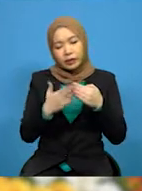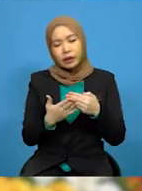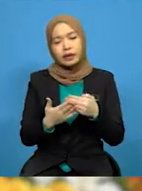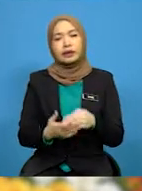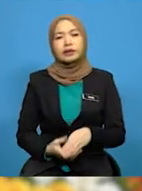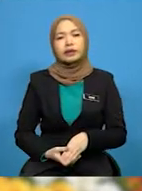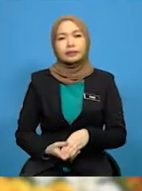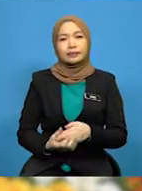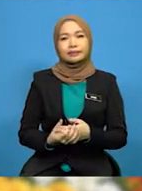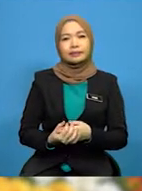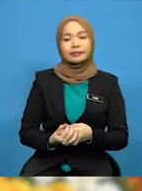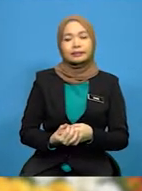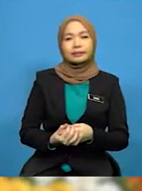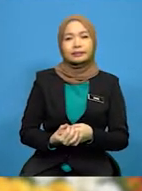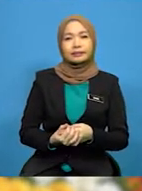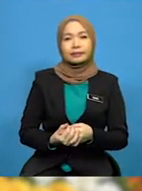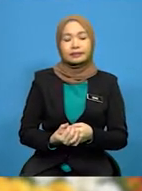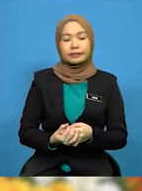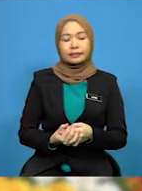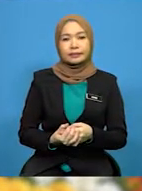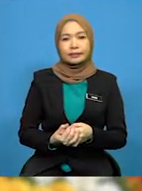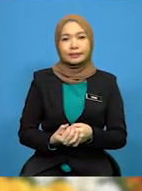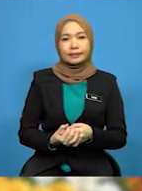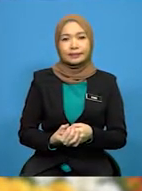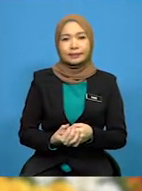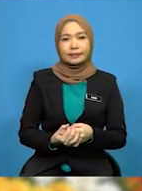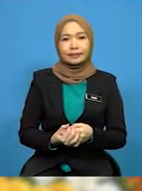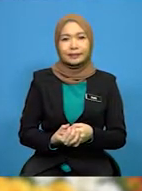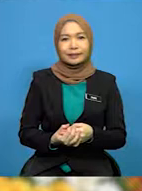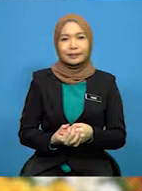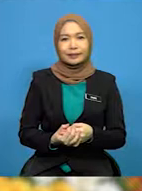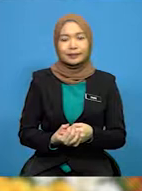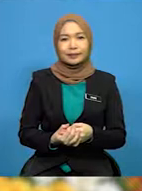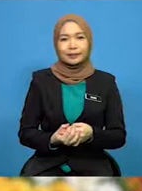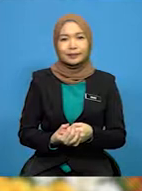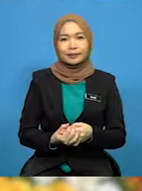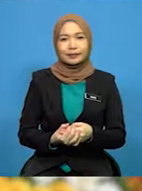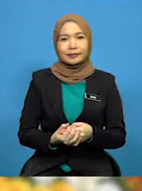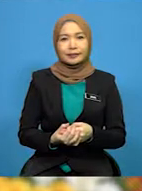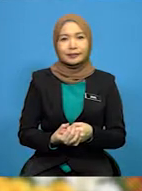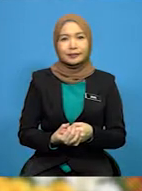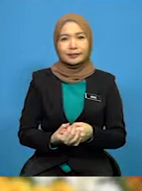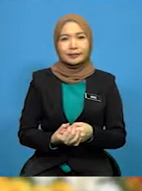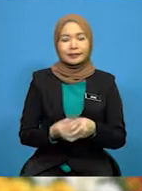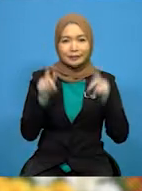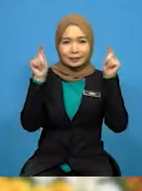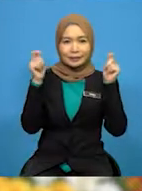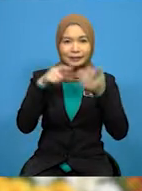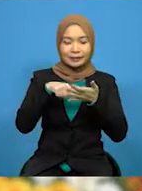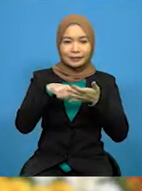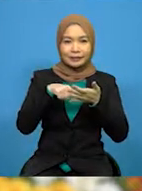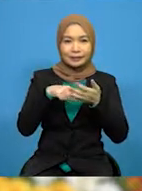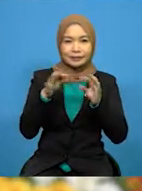kala. Terima kasih Cik Rizhak. Nampaknya sepanjang kita bersiaran, dua subtopik penting